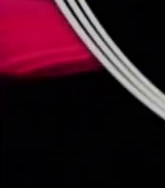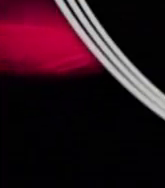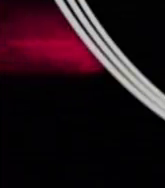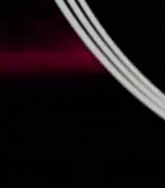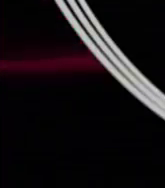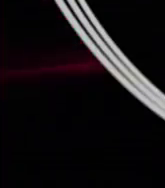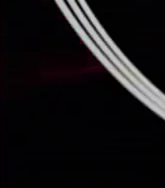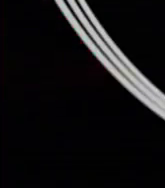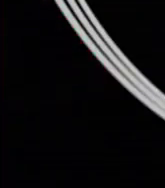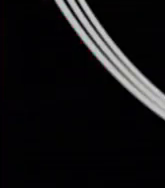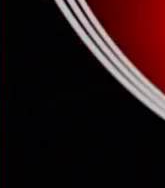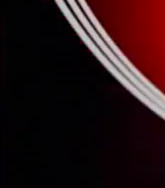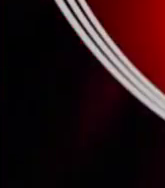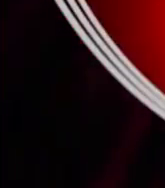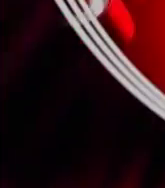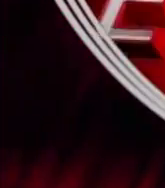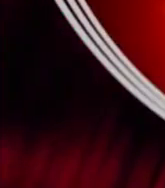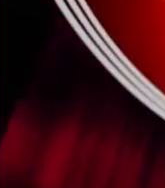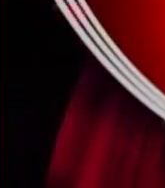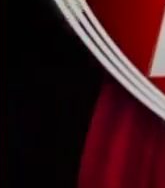Hot News Express।